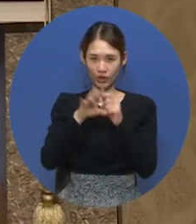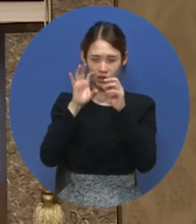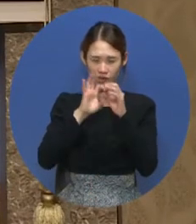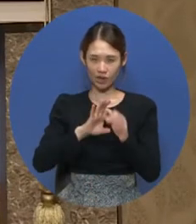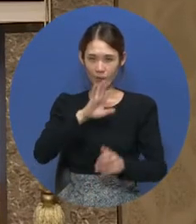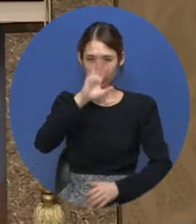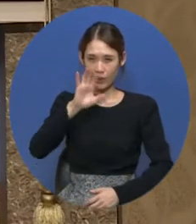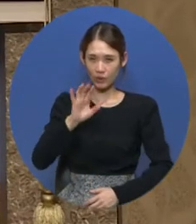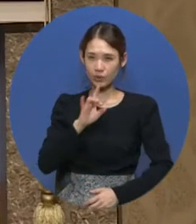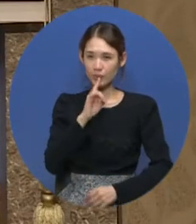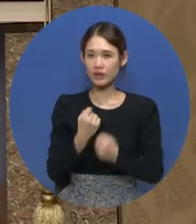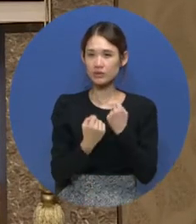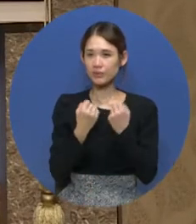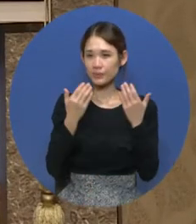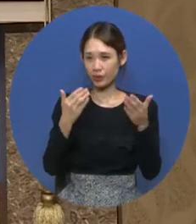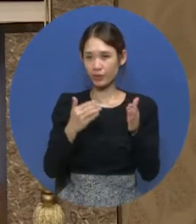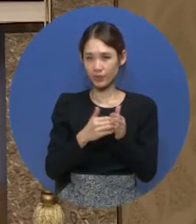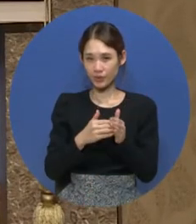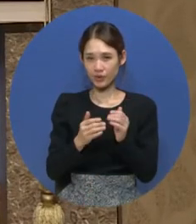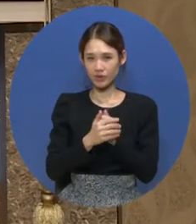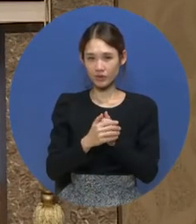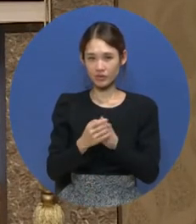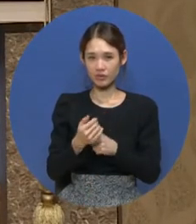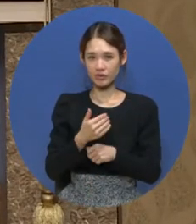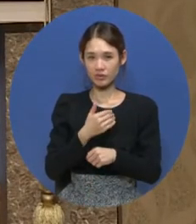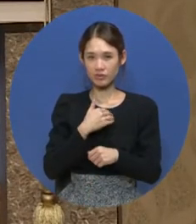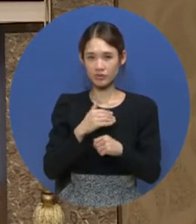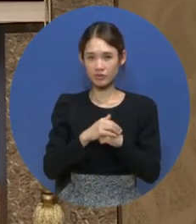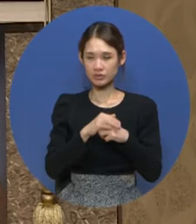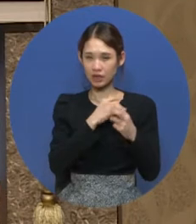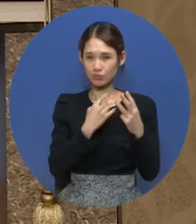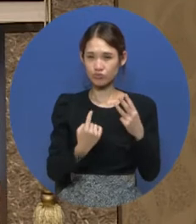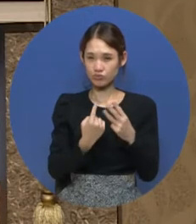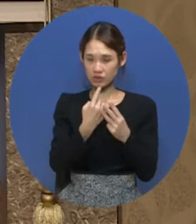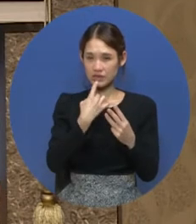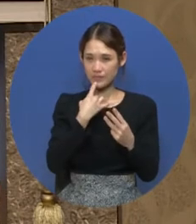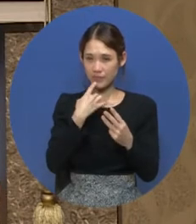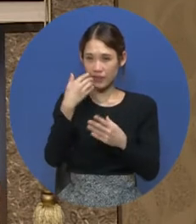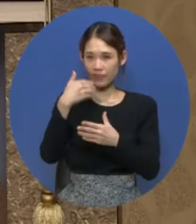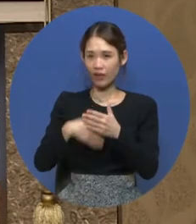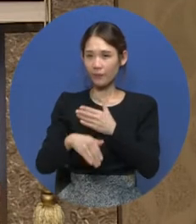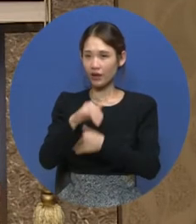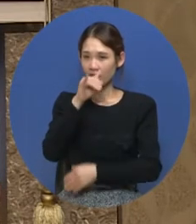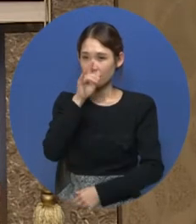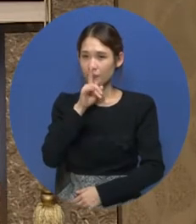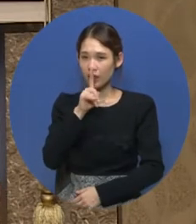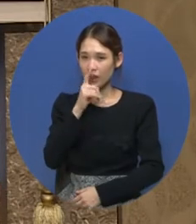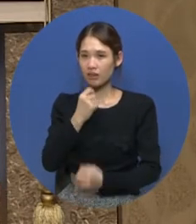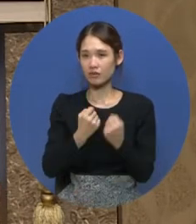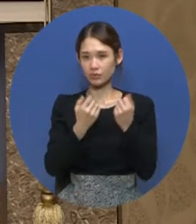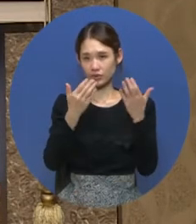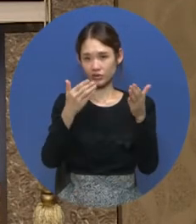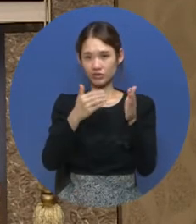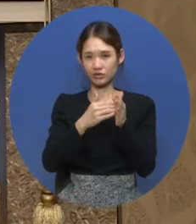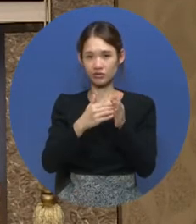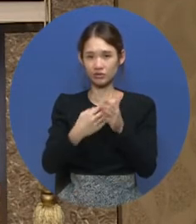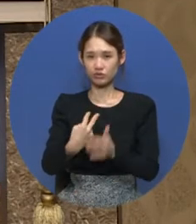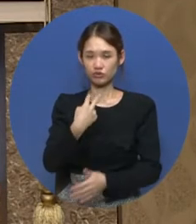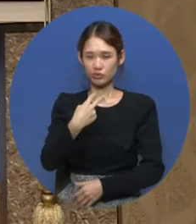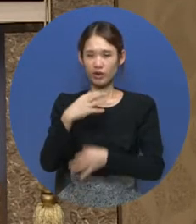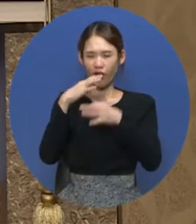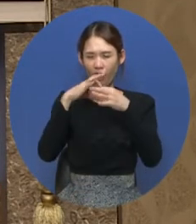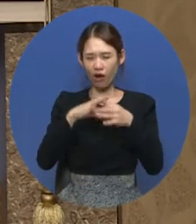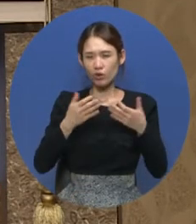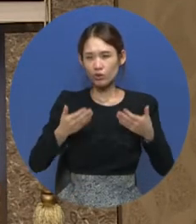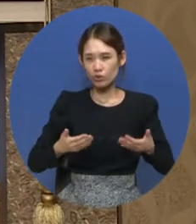반복해서 말씀을 냈는데 저희가 수 글 모습이 아까 3분의 1밖에 패가 안 남아있다 그랬잖아요 그렇기 때문에 숨을 계속 시켜야